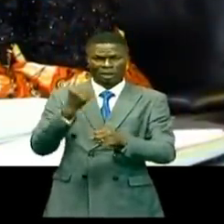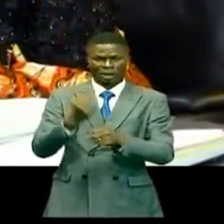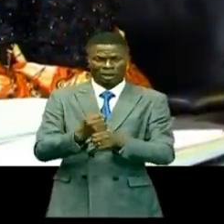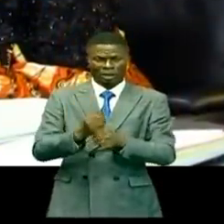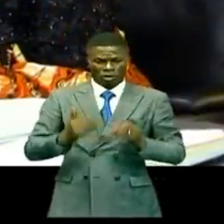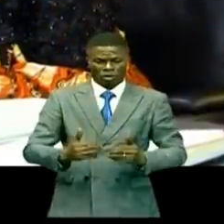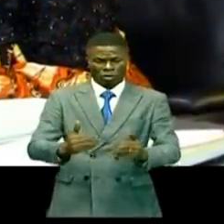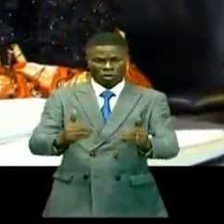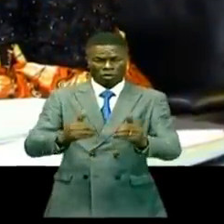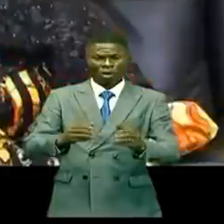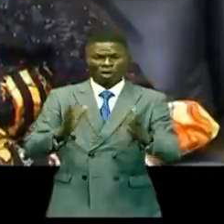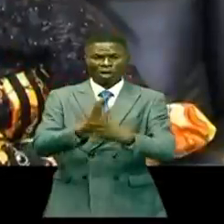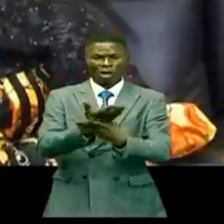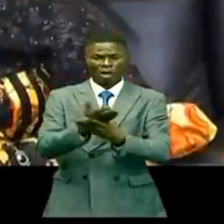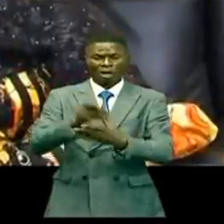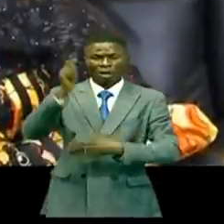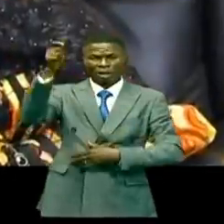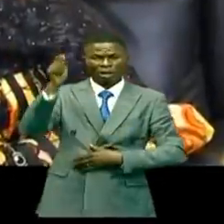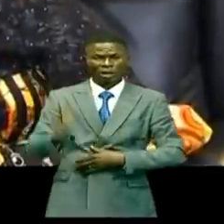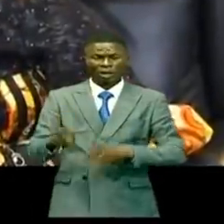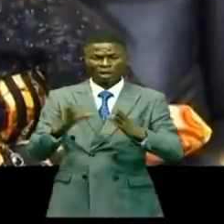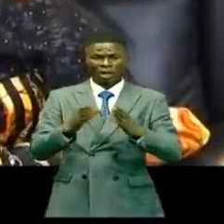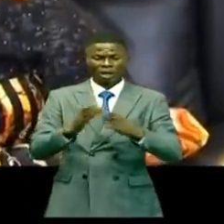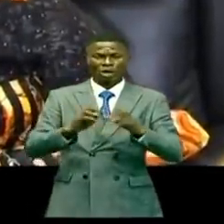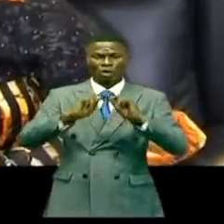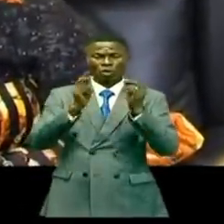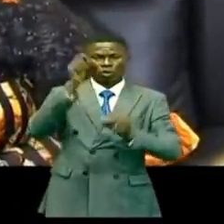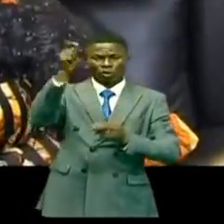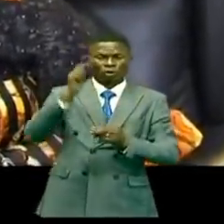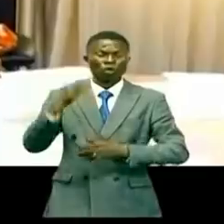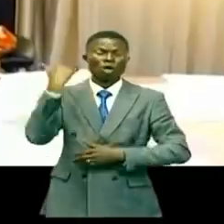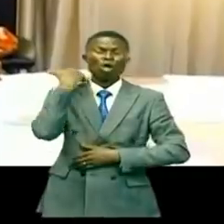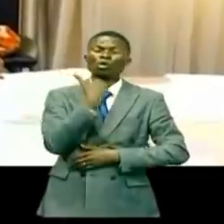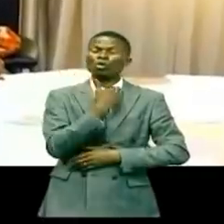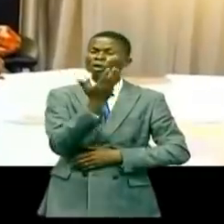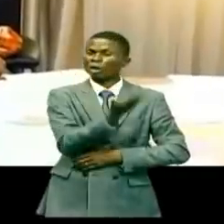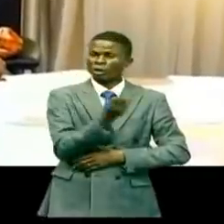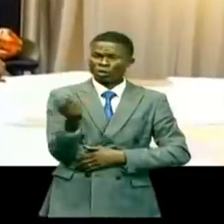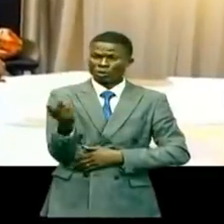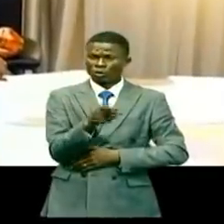cours entre nos forces armées et les forces armées ougandaises.